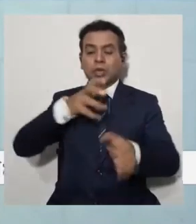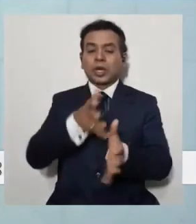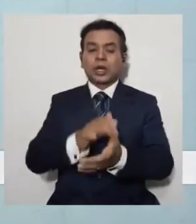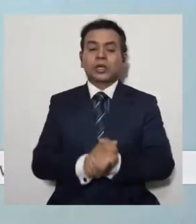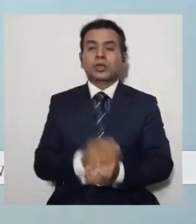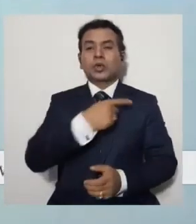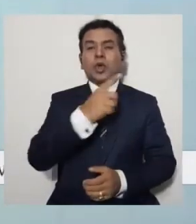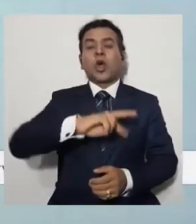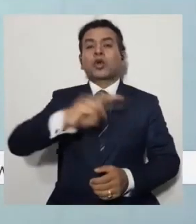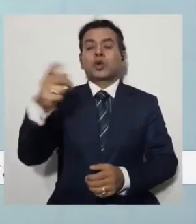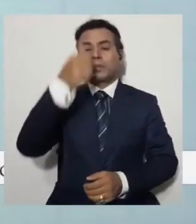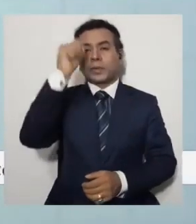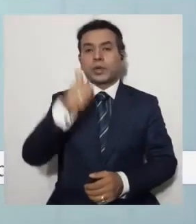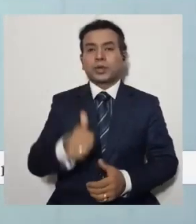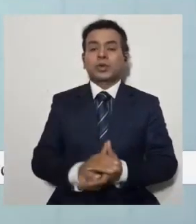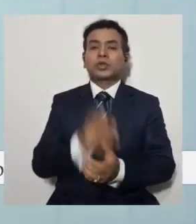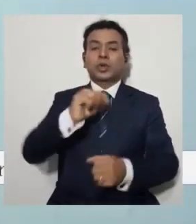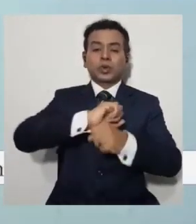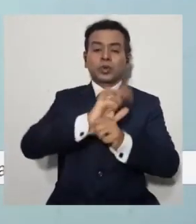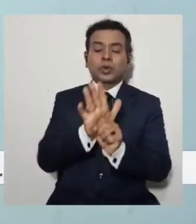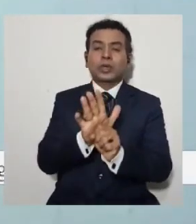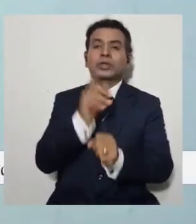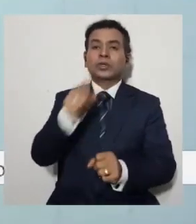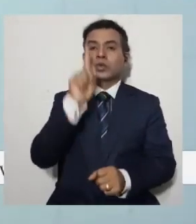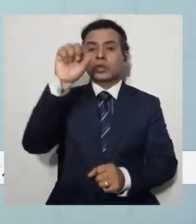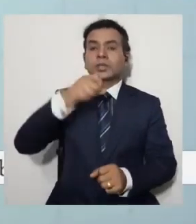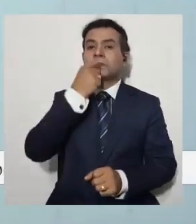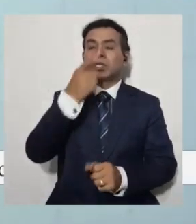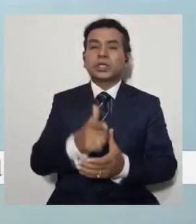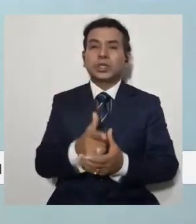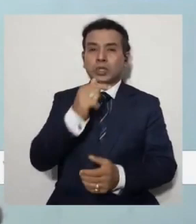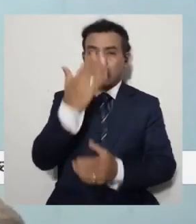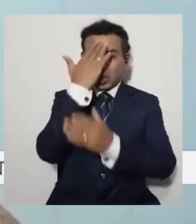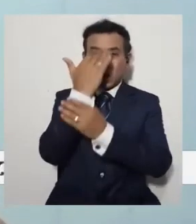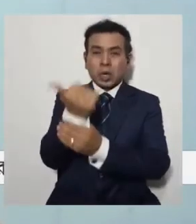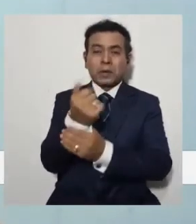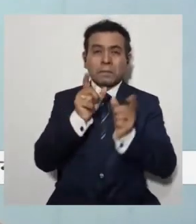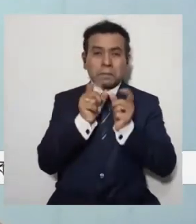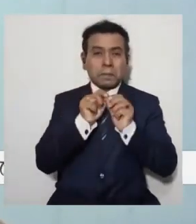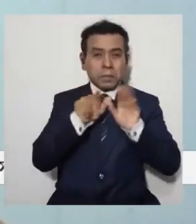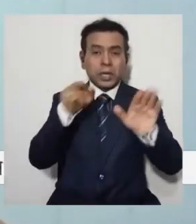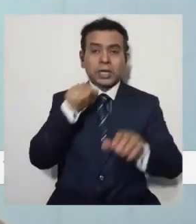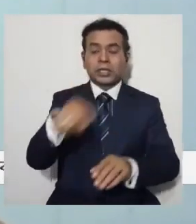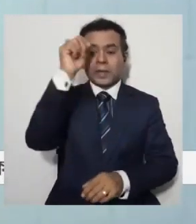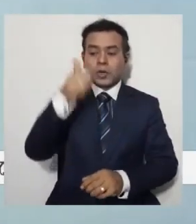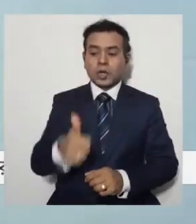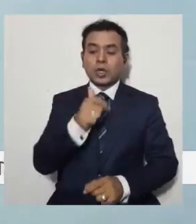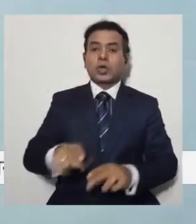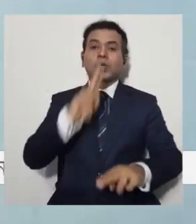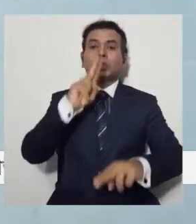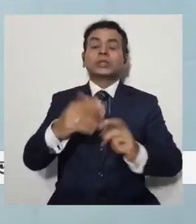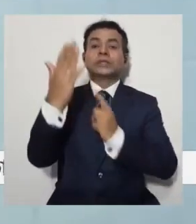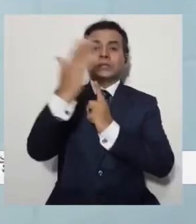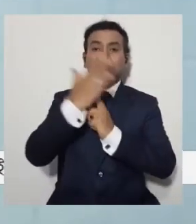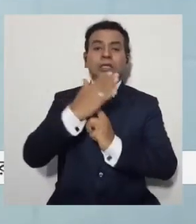করতে নানাভাবে স্বাস্থ্য অধিদপ্তর এবং স্বাস্থ্য মন্ত্রণালয়কে সহযোগিতা করছেন। আমি ক্রমান্বয়ে তাদের নামগুলো বলে যাব